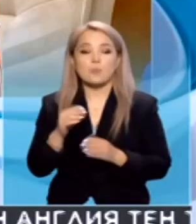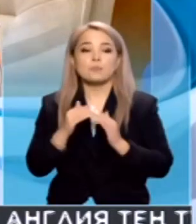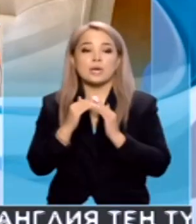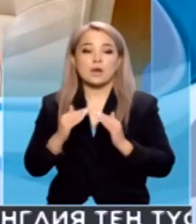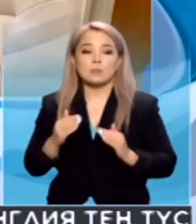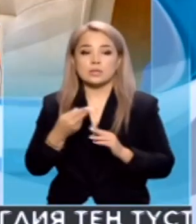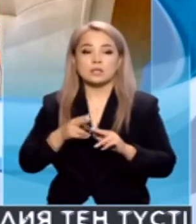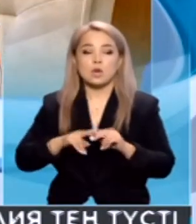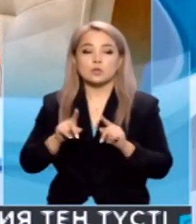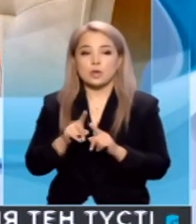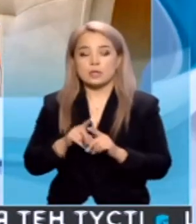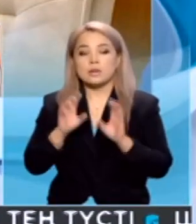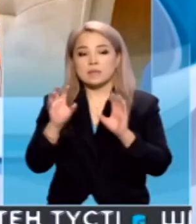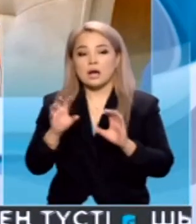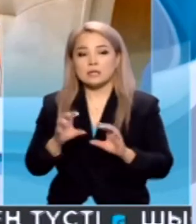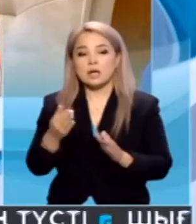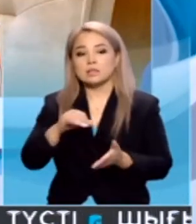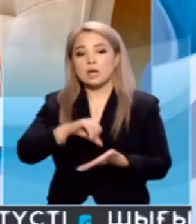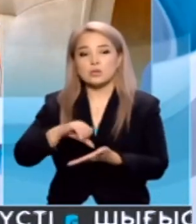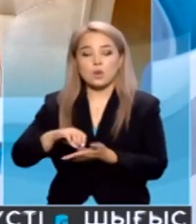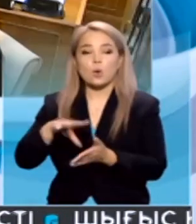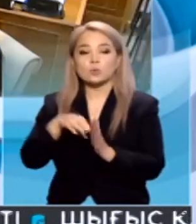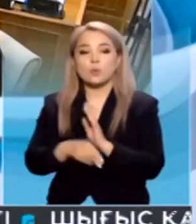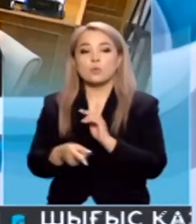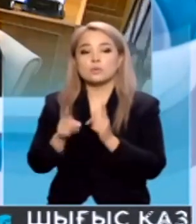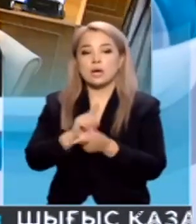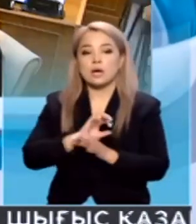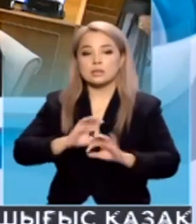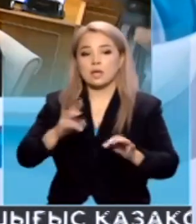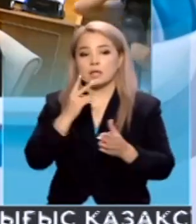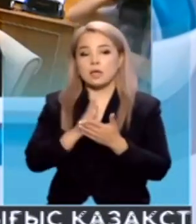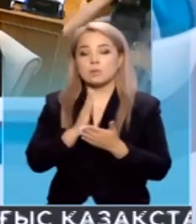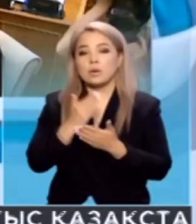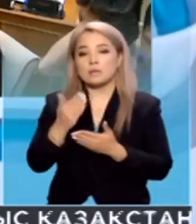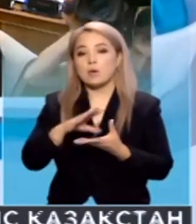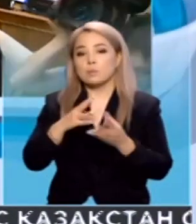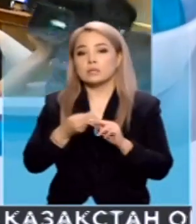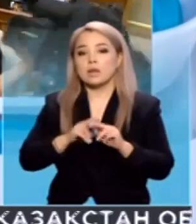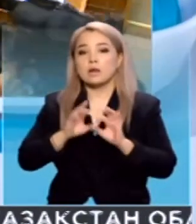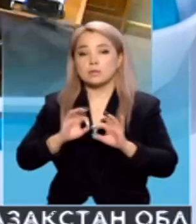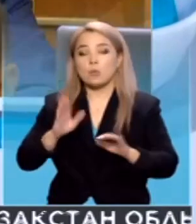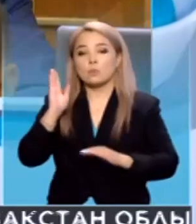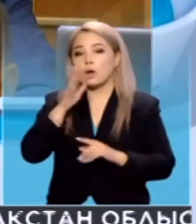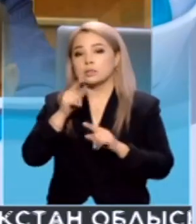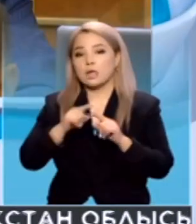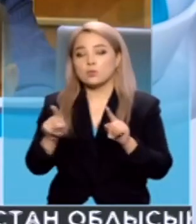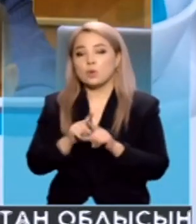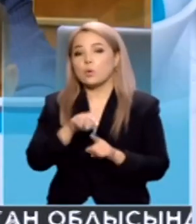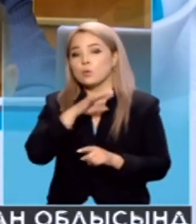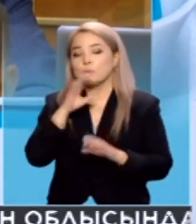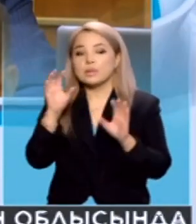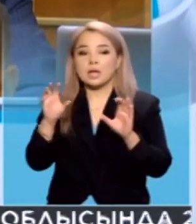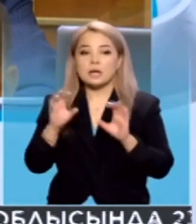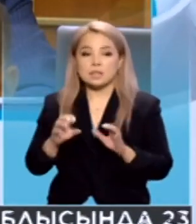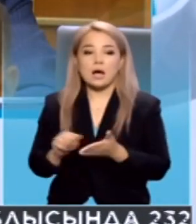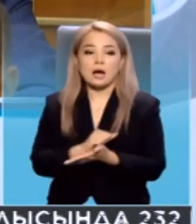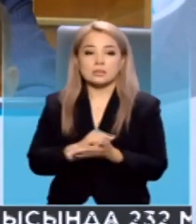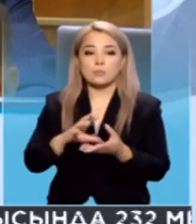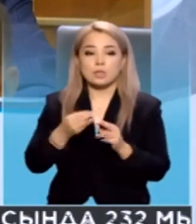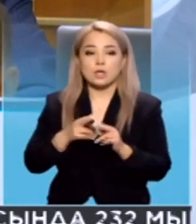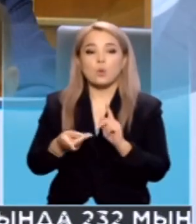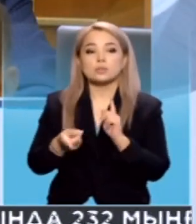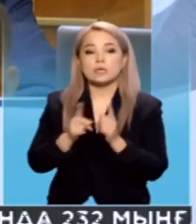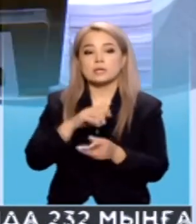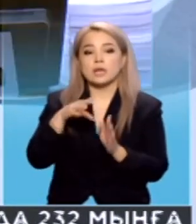пирамидаларына қатысты заңда қандай өзгерістер болатыны айтылды. Жалпы алғанда, алдағы уақытта көптеген заңнамалық актілерге